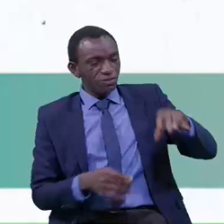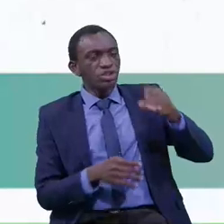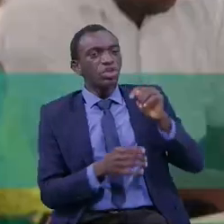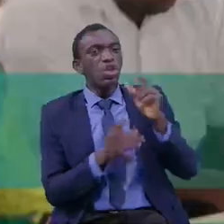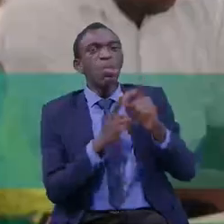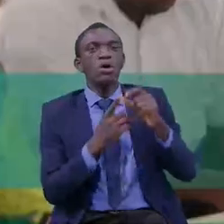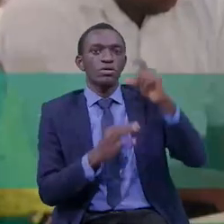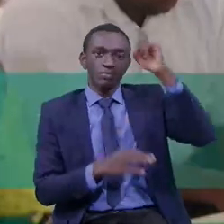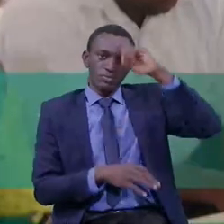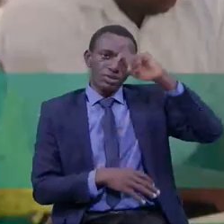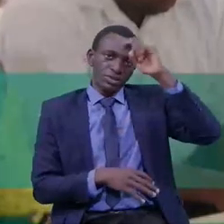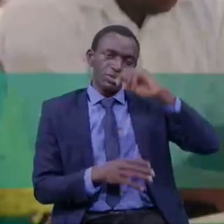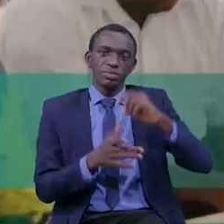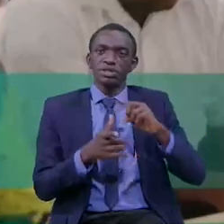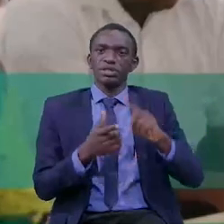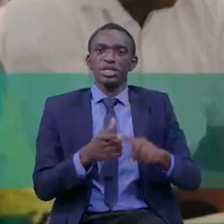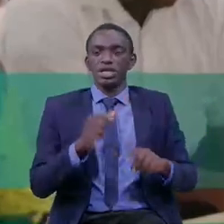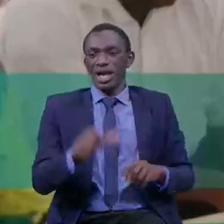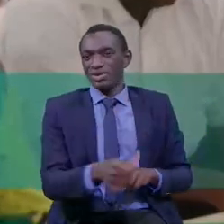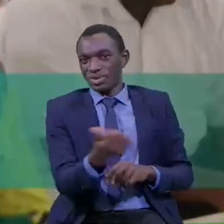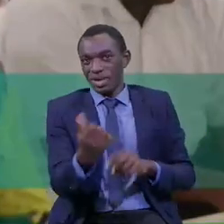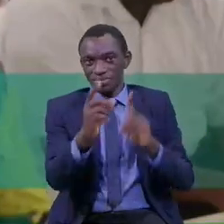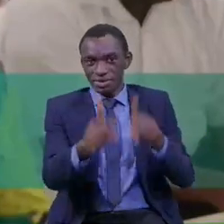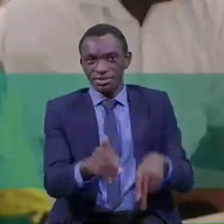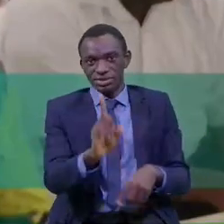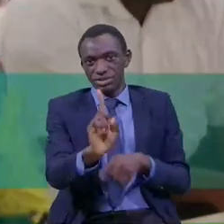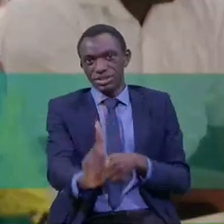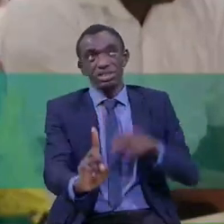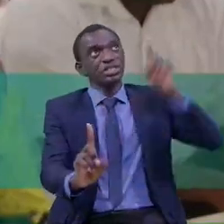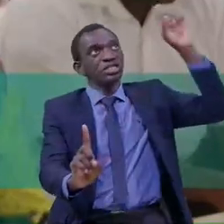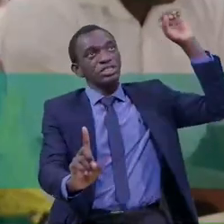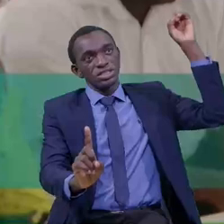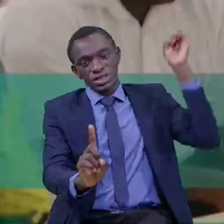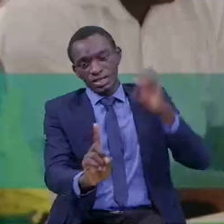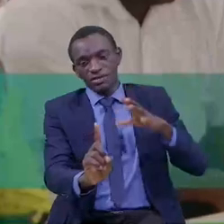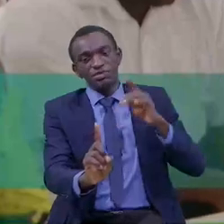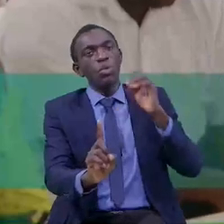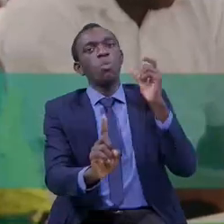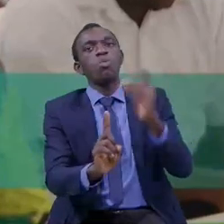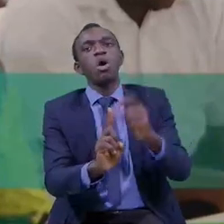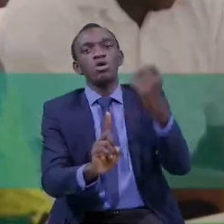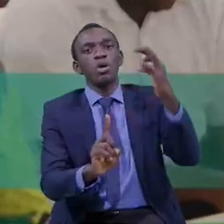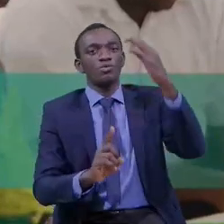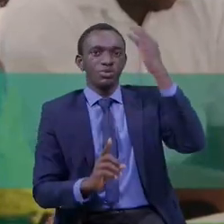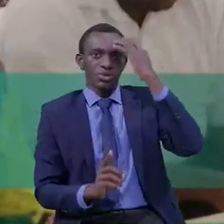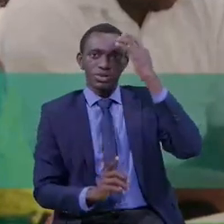Et on dit à un autre la parole de connaissance. Il n'y a pas toute la connaissance que Dieu a.